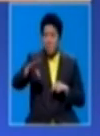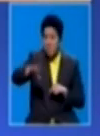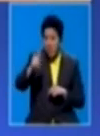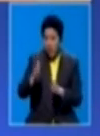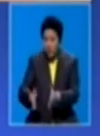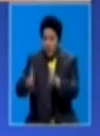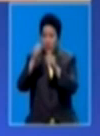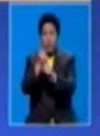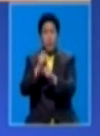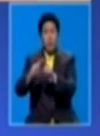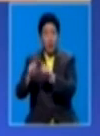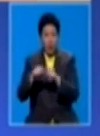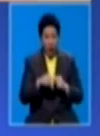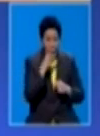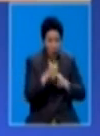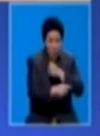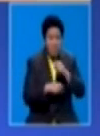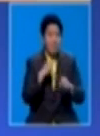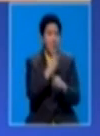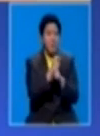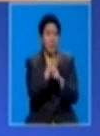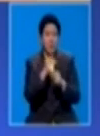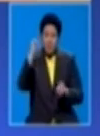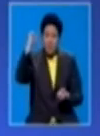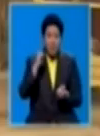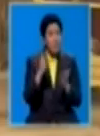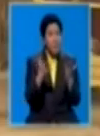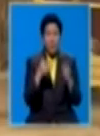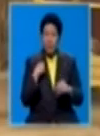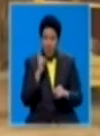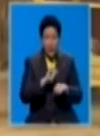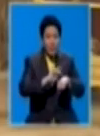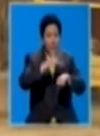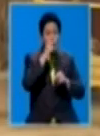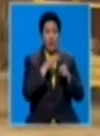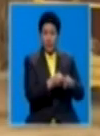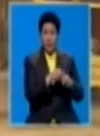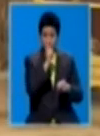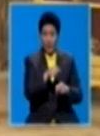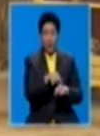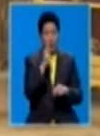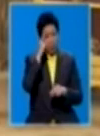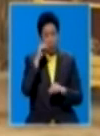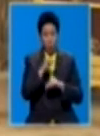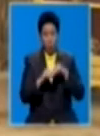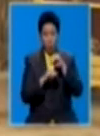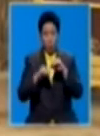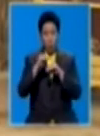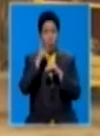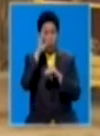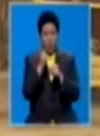อดสารโดยตรงซึ่งได้รับความนิยมมากขึ้นเรื่อยๆมาตามลำดับทั้งนี้ทางโครงการกำลังพยายามจะขยายขอบเขตของ